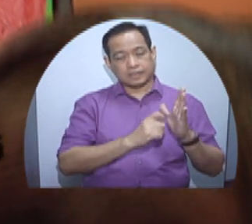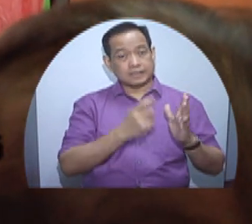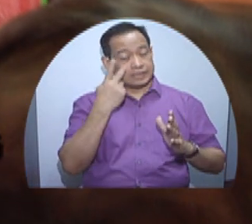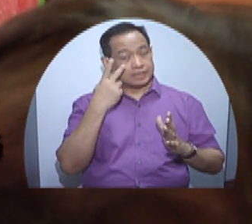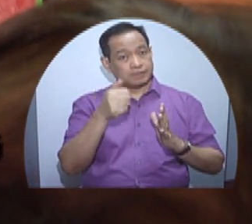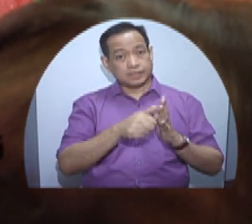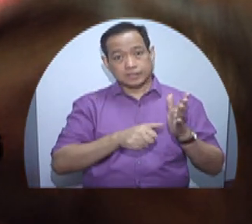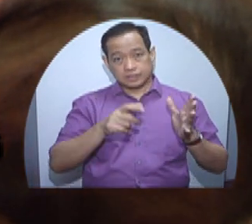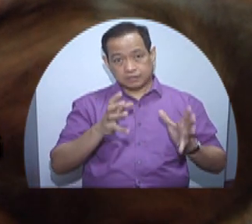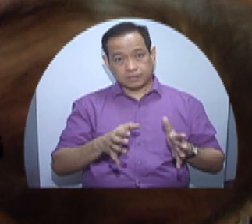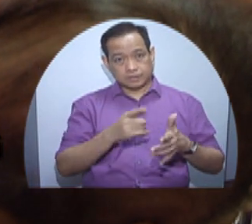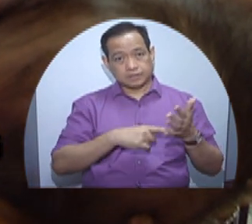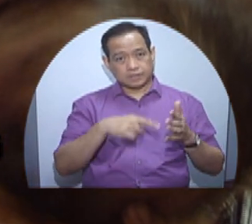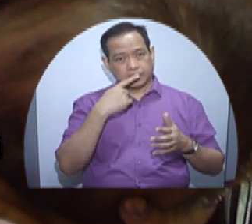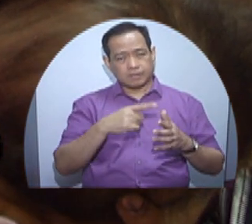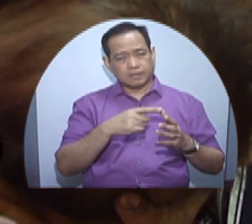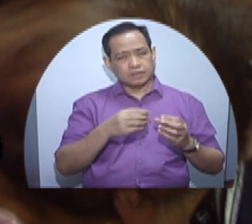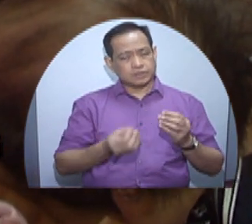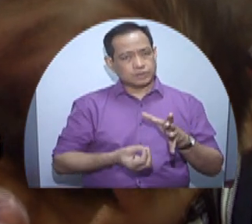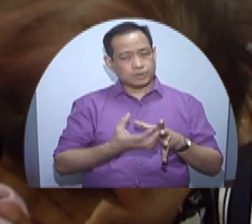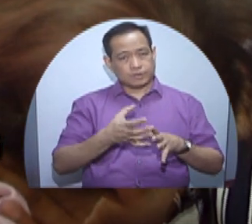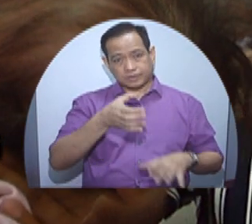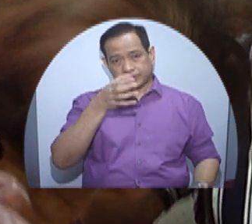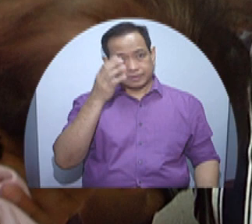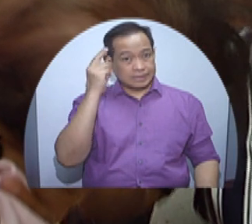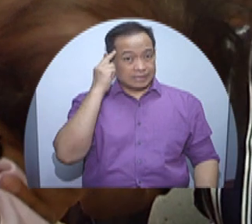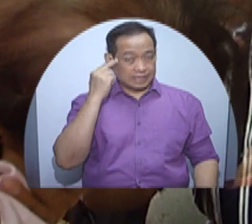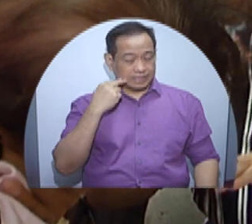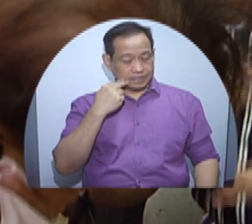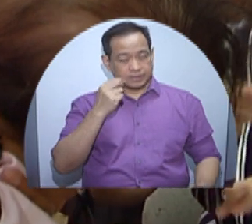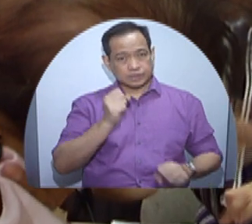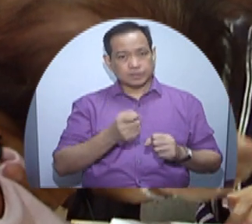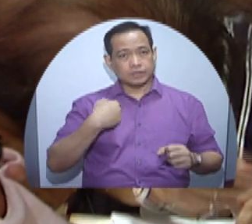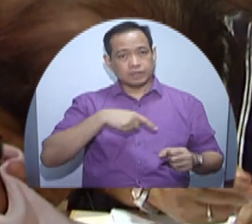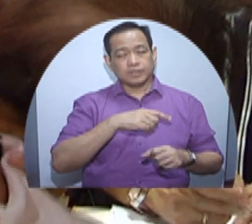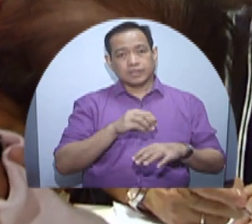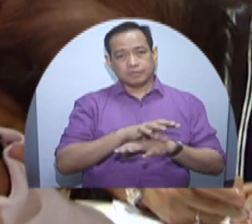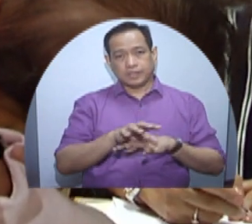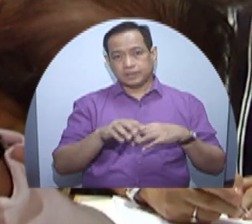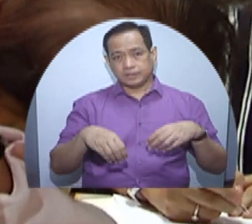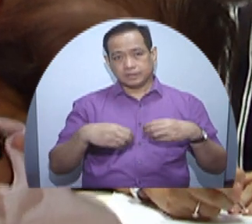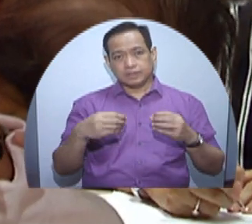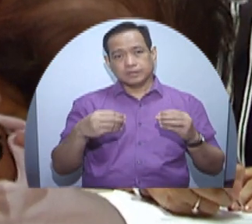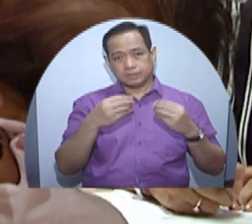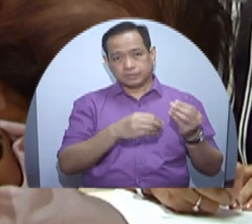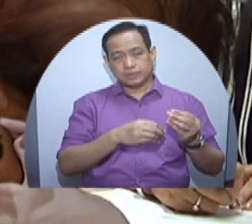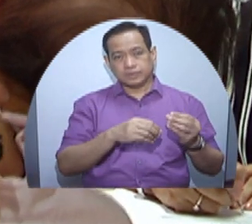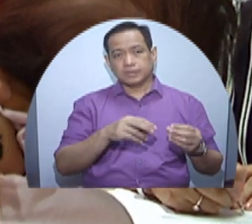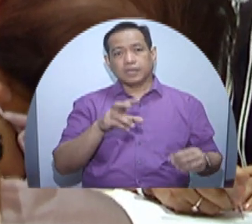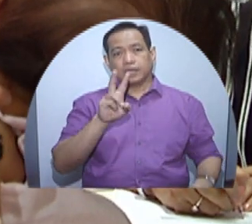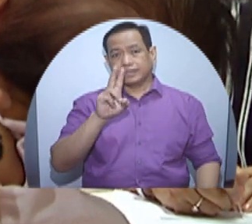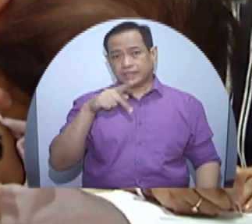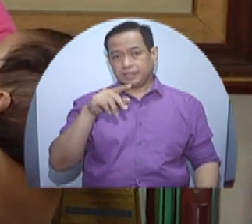ng surgeon. Ang sabi po sa kanya, lumalaki na po yung ulo niya. Kaya po, in-advise po kami na lalagyan po muna siya